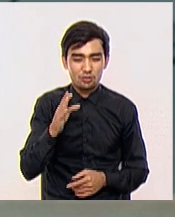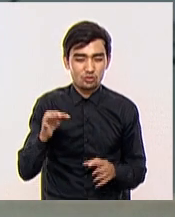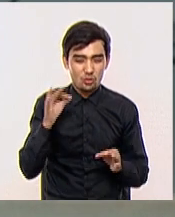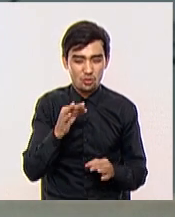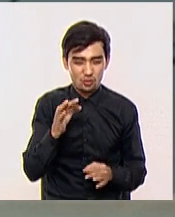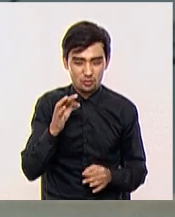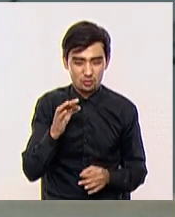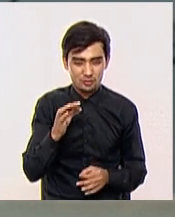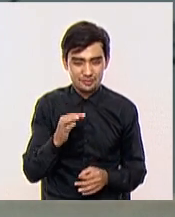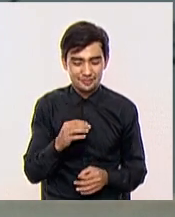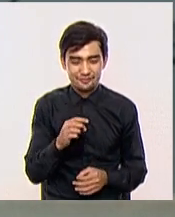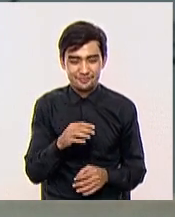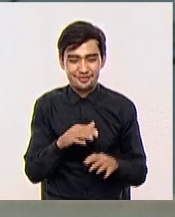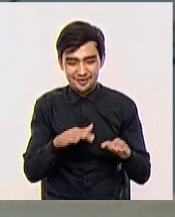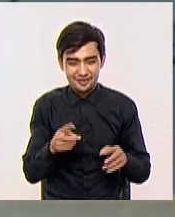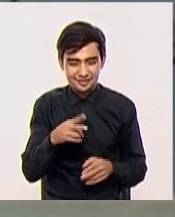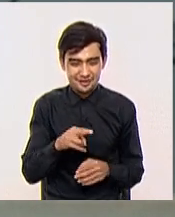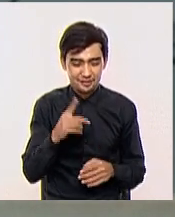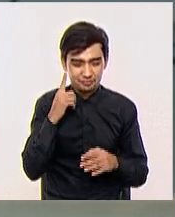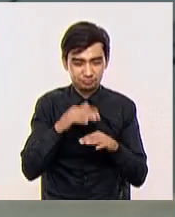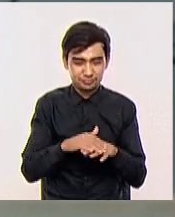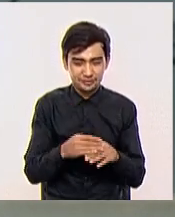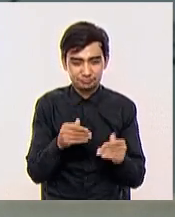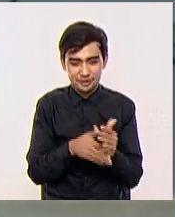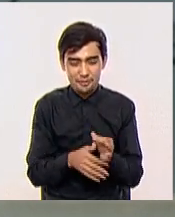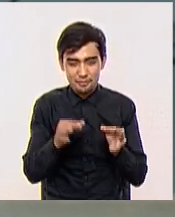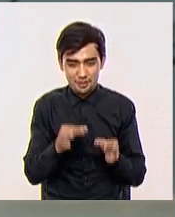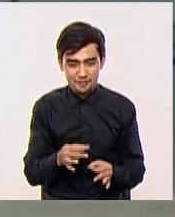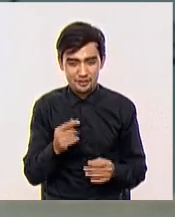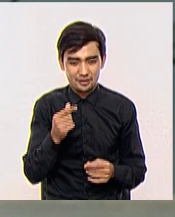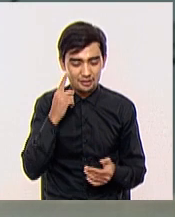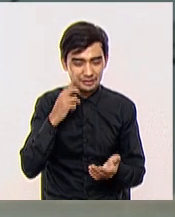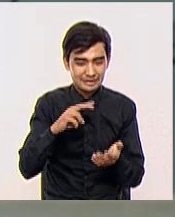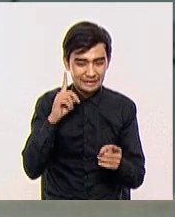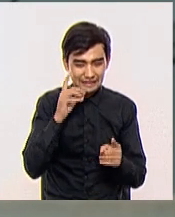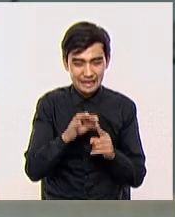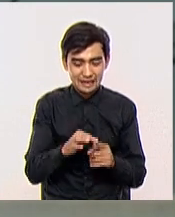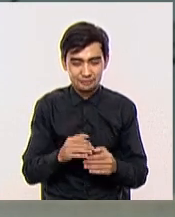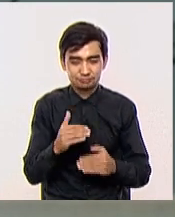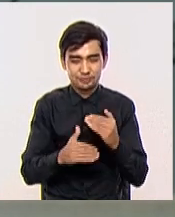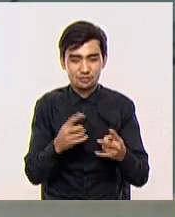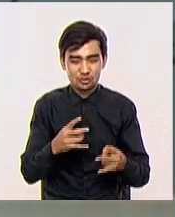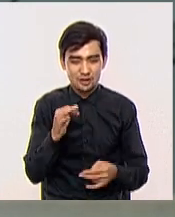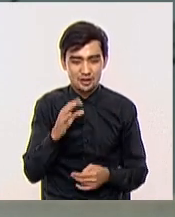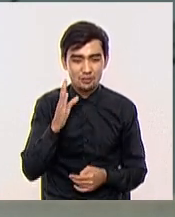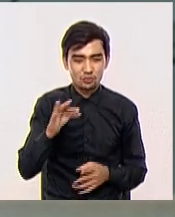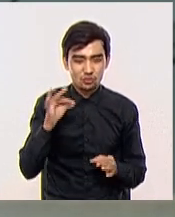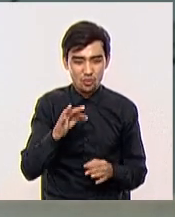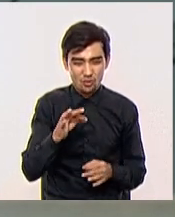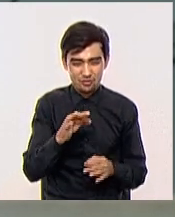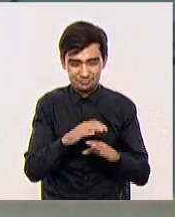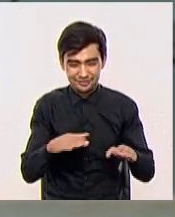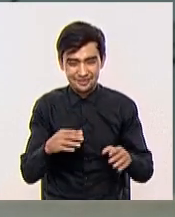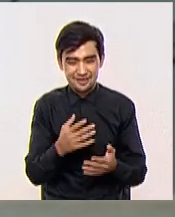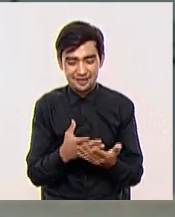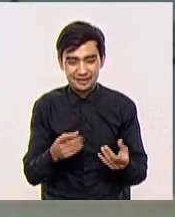болашақ ұрпақтарға жұмсалатындай қаржы дегендей мақсат алдына қойып едік, сол болашақ ұрпақтарымызға